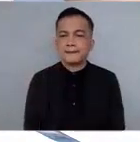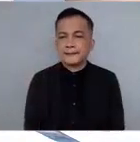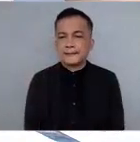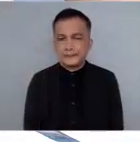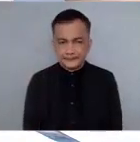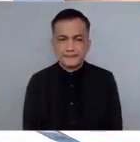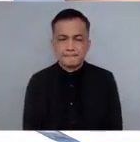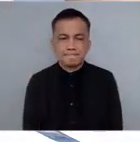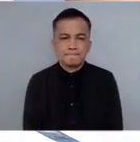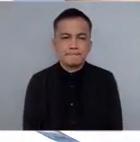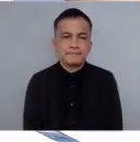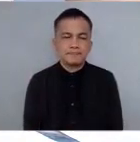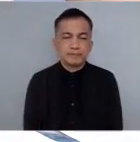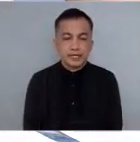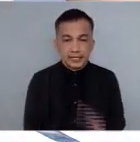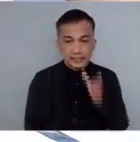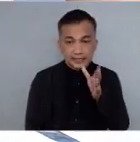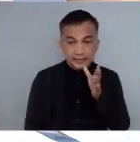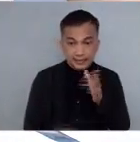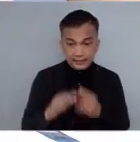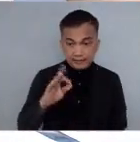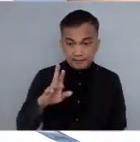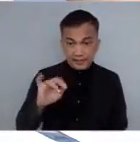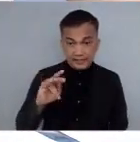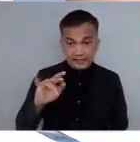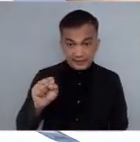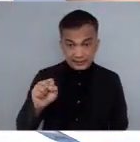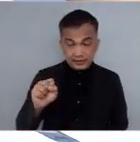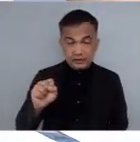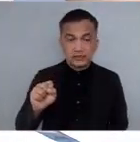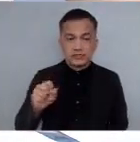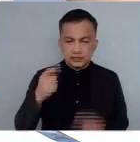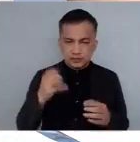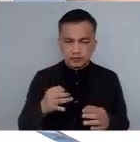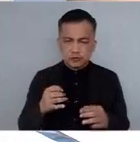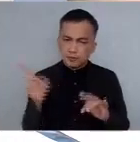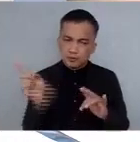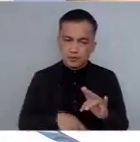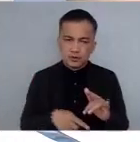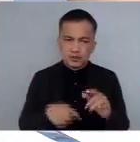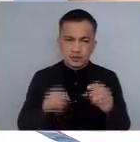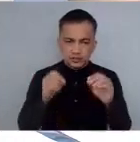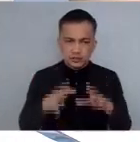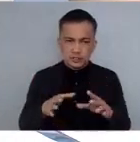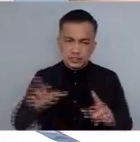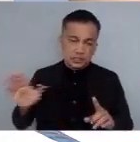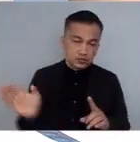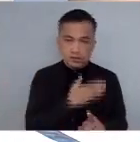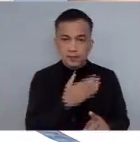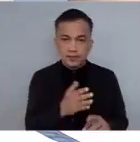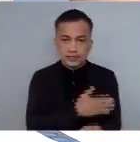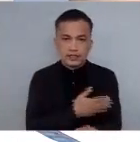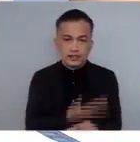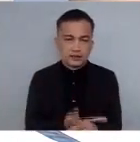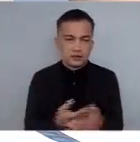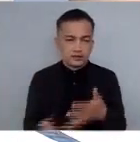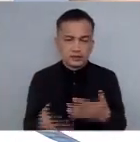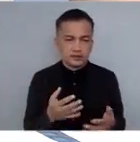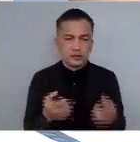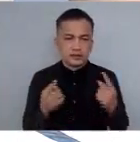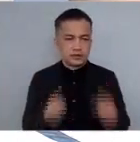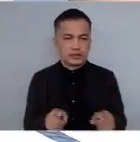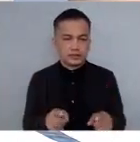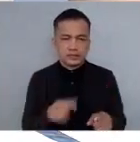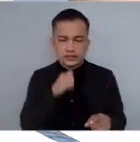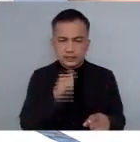Desidido ang nanay ni Francis J. Gumikib na panagutin na ang gurong sumampal sa kanyang anak at kahit anong mangyari, hindi raw